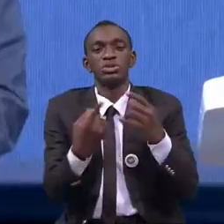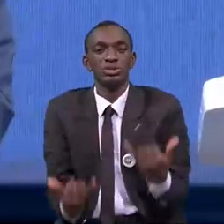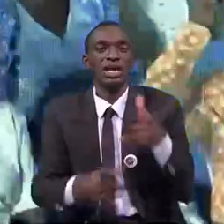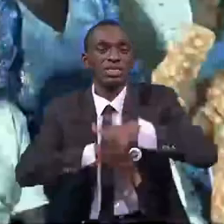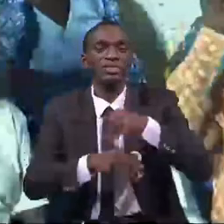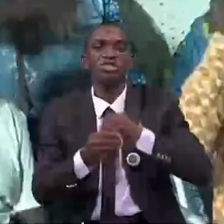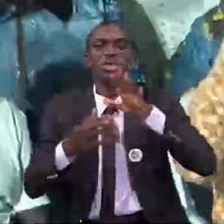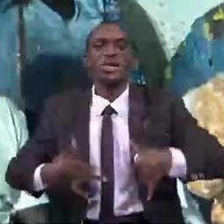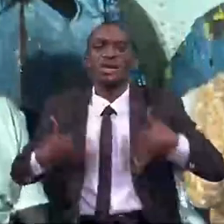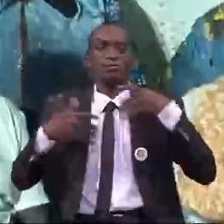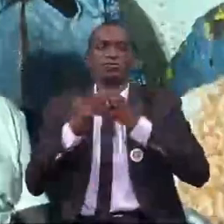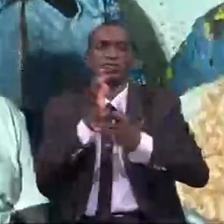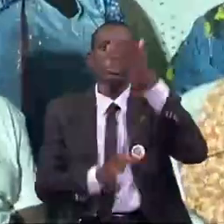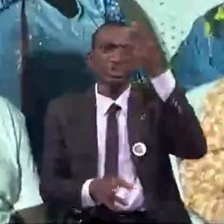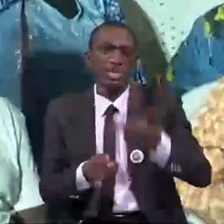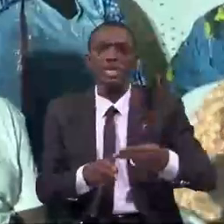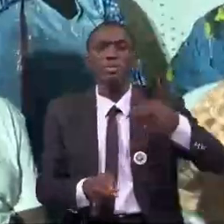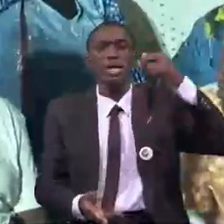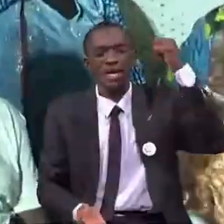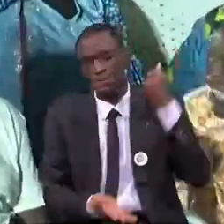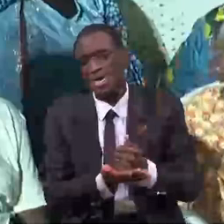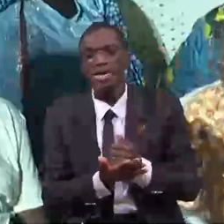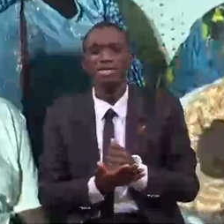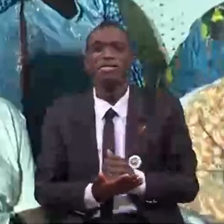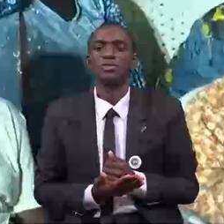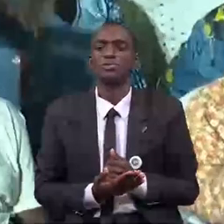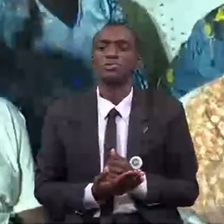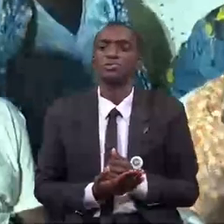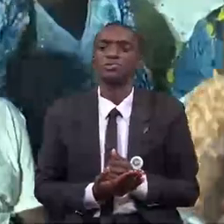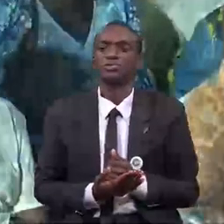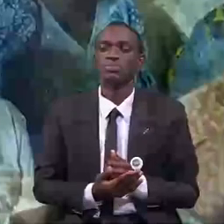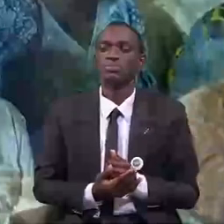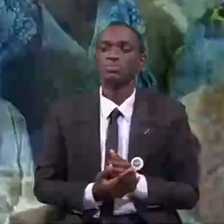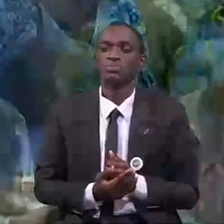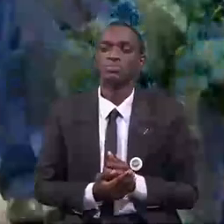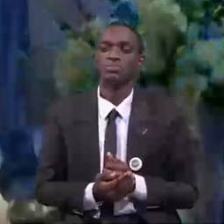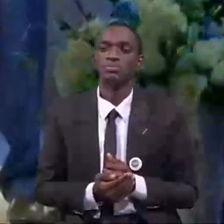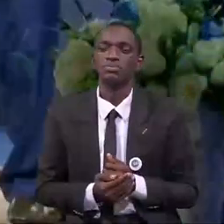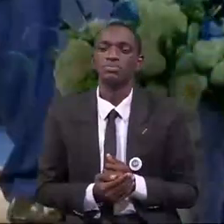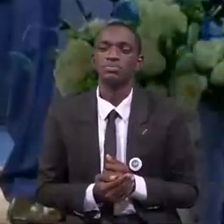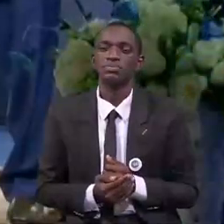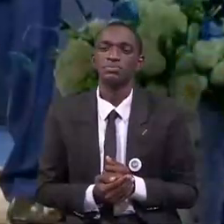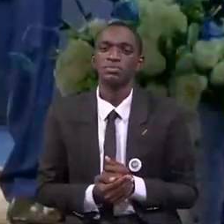pas une touche viendra sur votre vie ce soir au nom de jésuschist